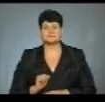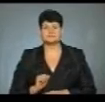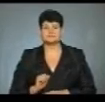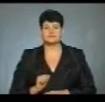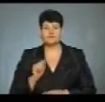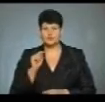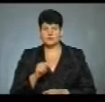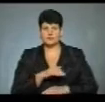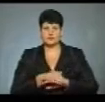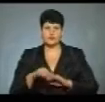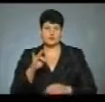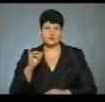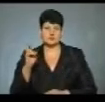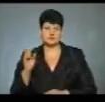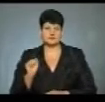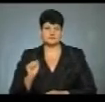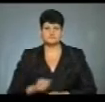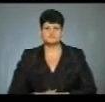Тоді Руською.